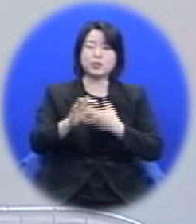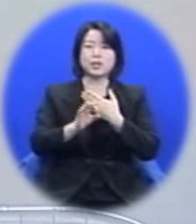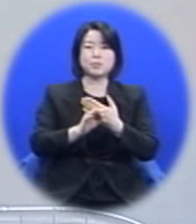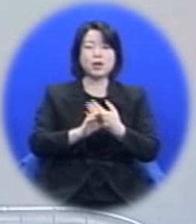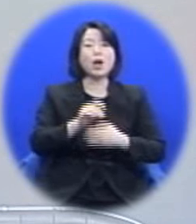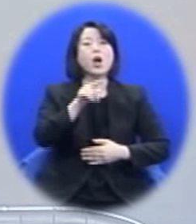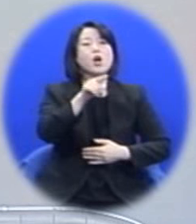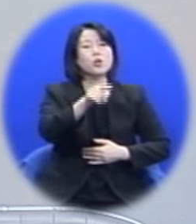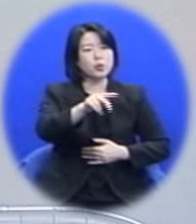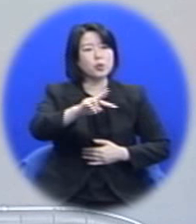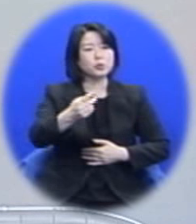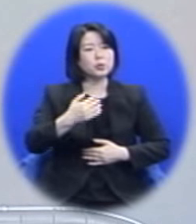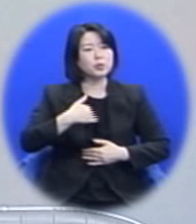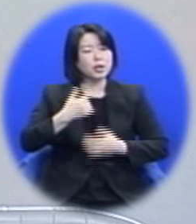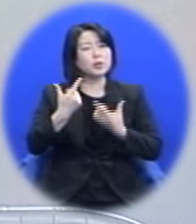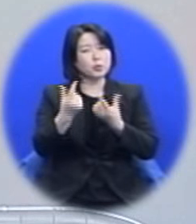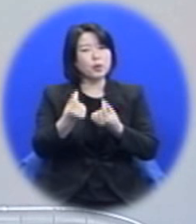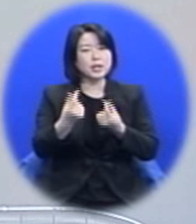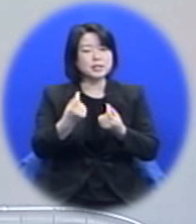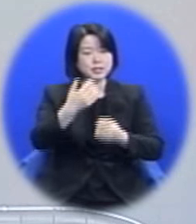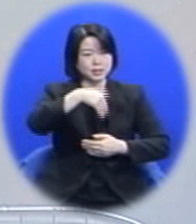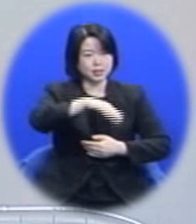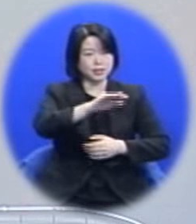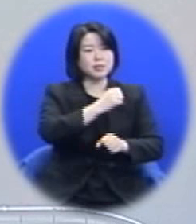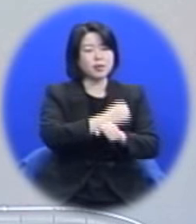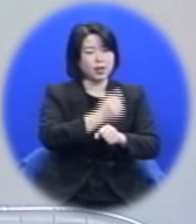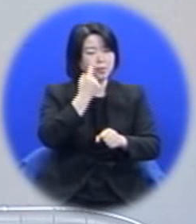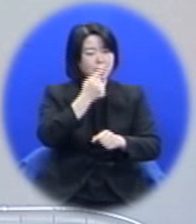너도 가서 그렇게 해라.